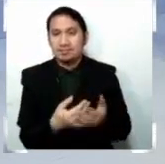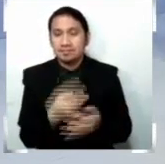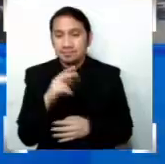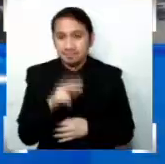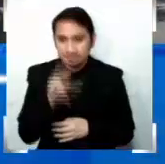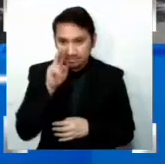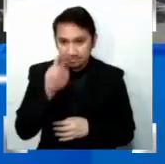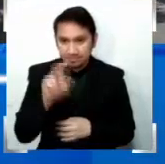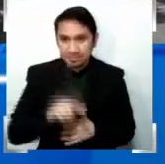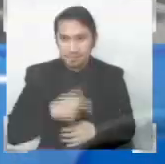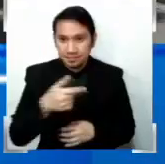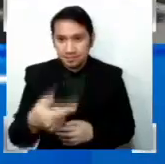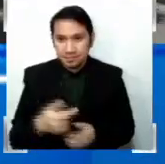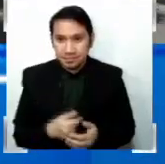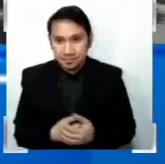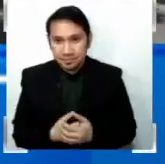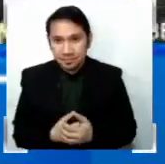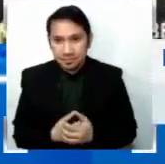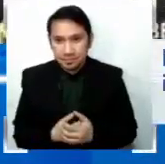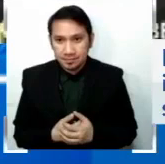Gonzalez.